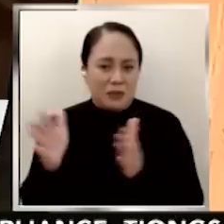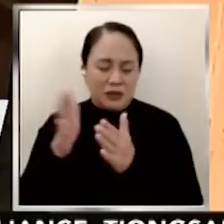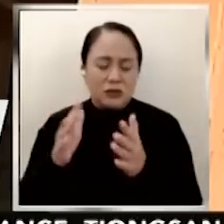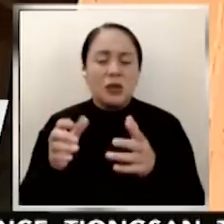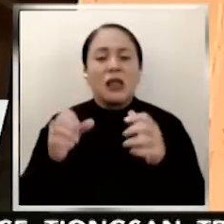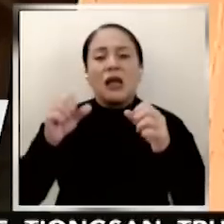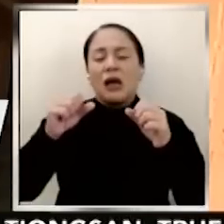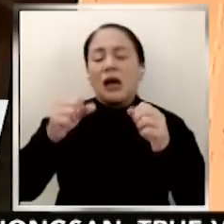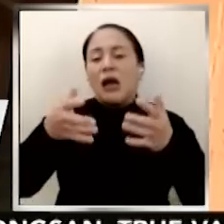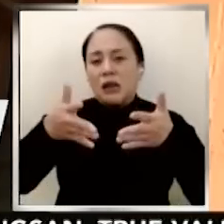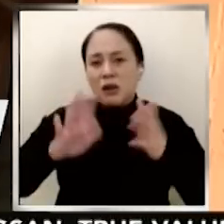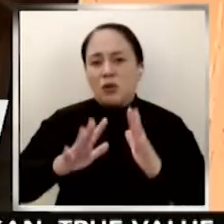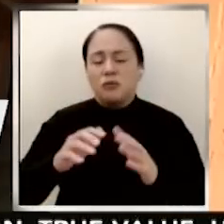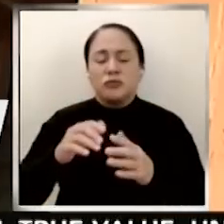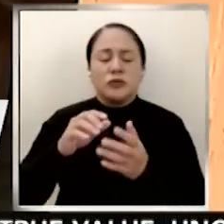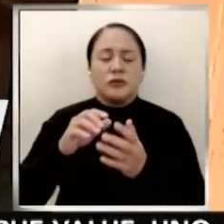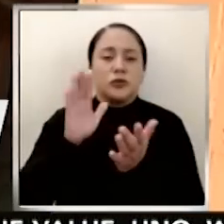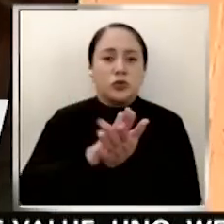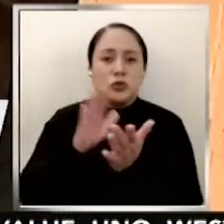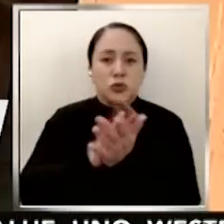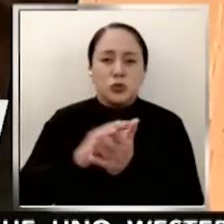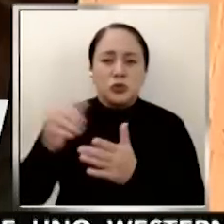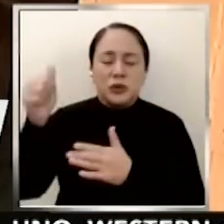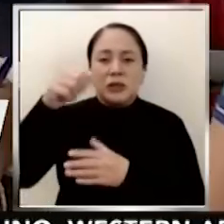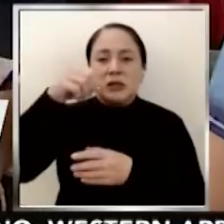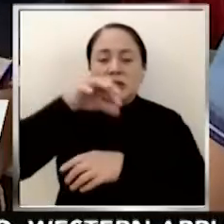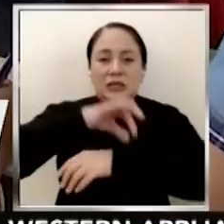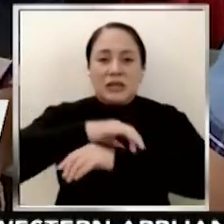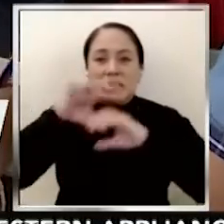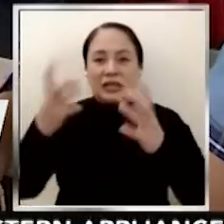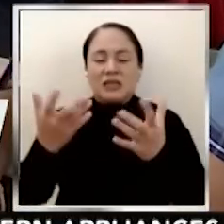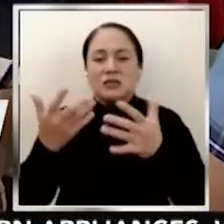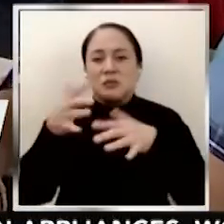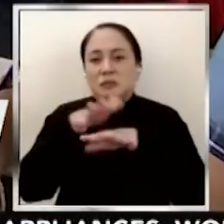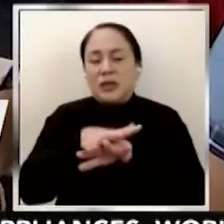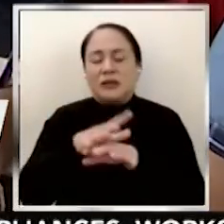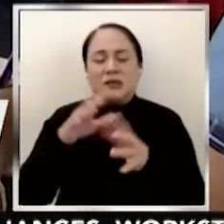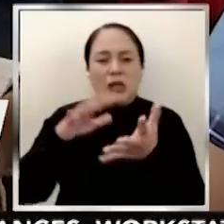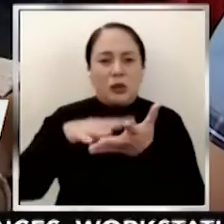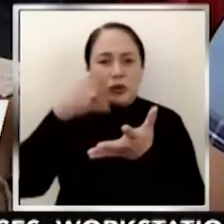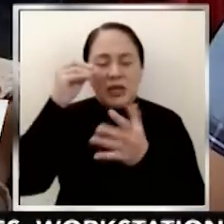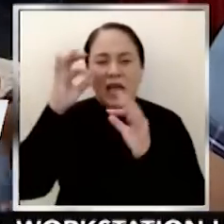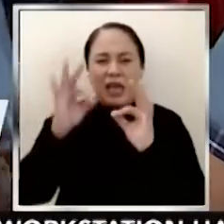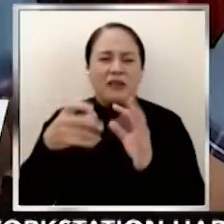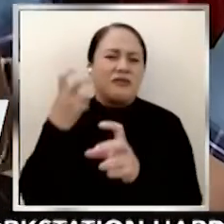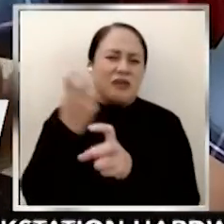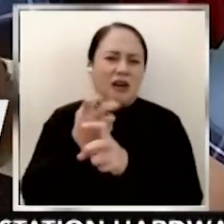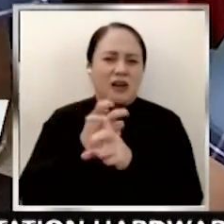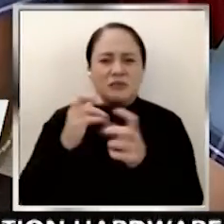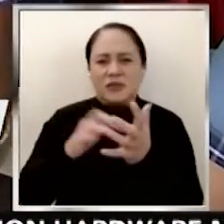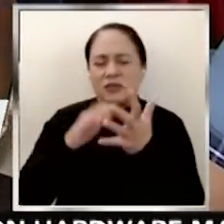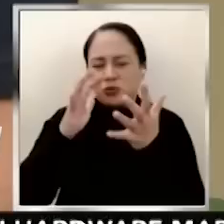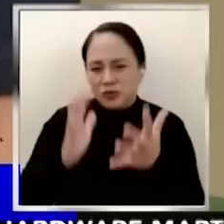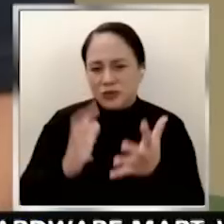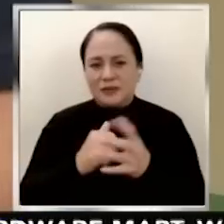head na mag-suspend ng in-person classes at gawing blended learning sakaling hirap na ang mga estudyante.